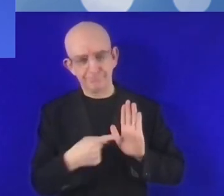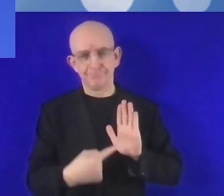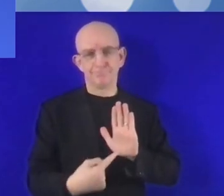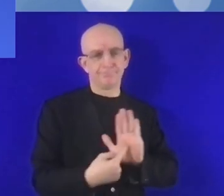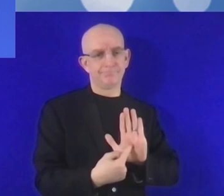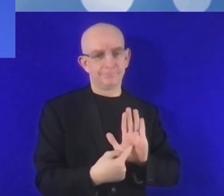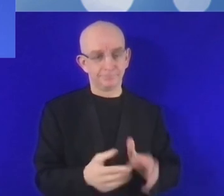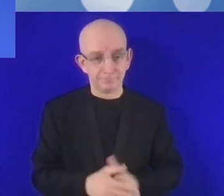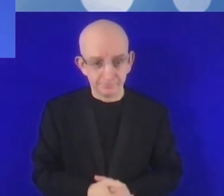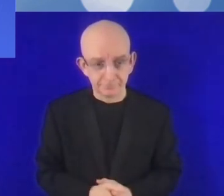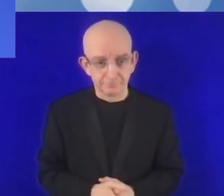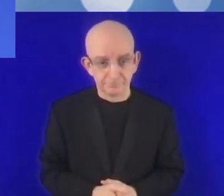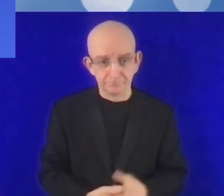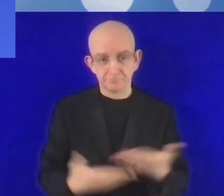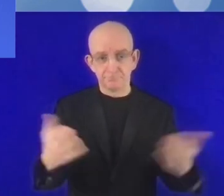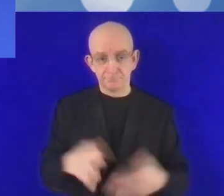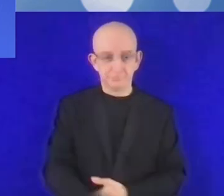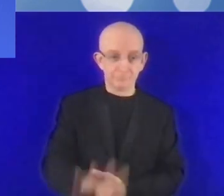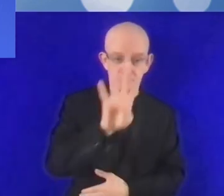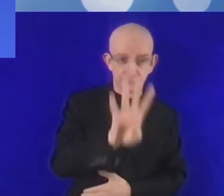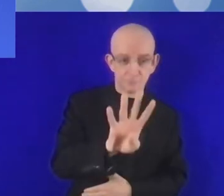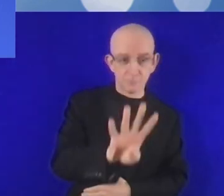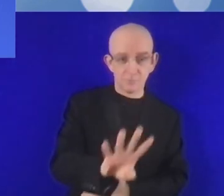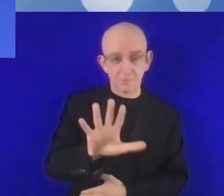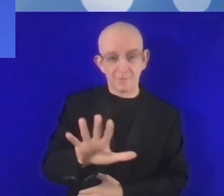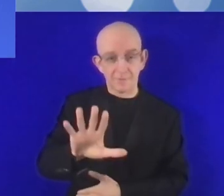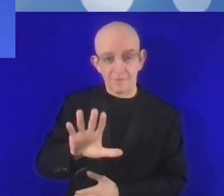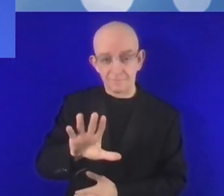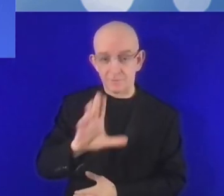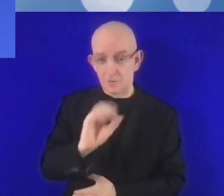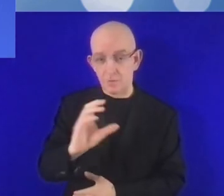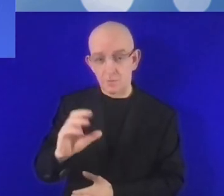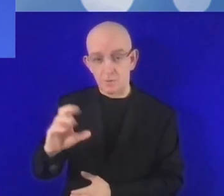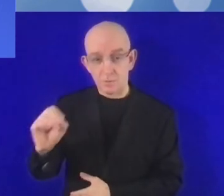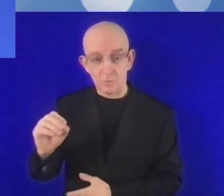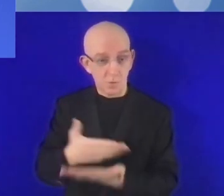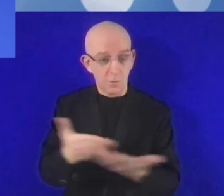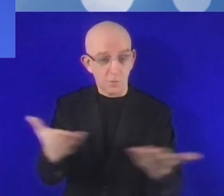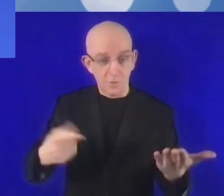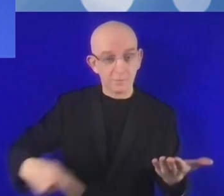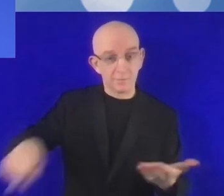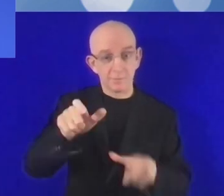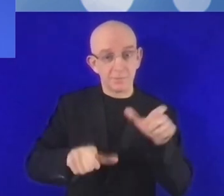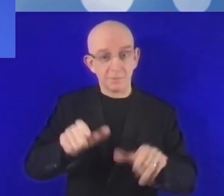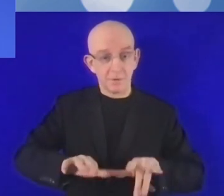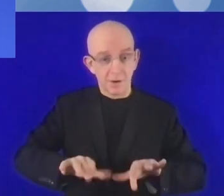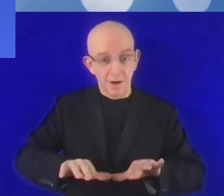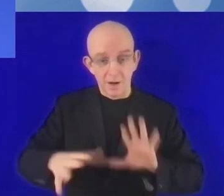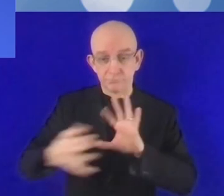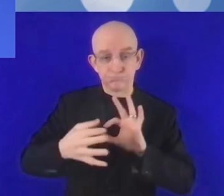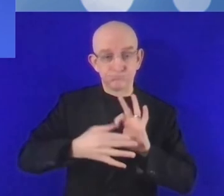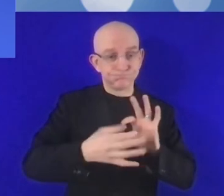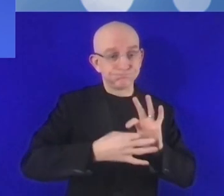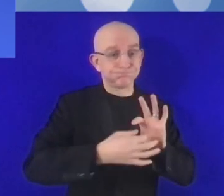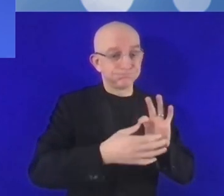4 500 здесь, он-сайт, то есть с нами, представители многих континентов, несколько десятков